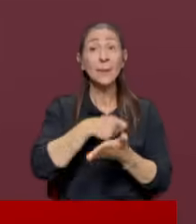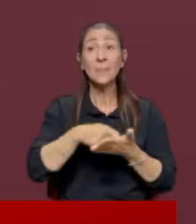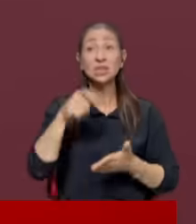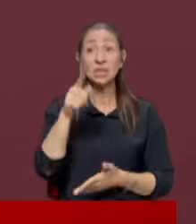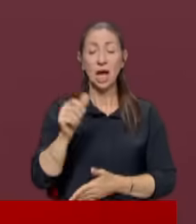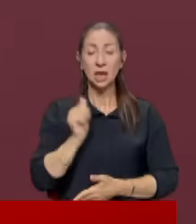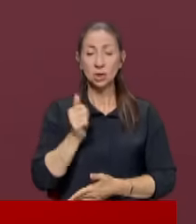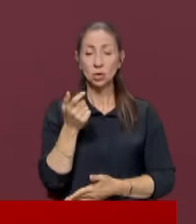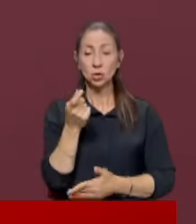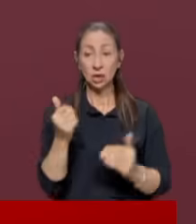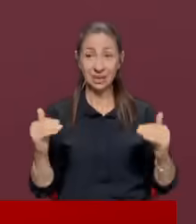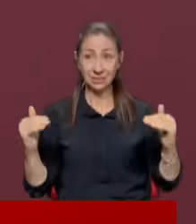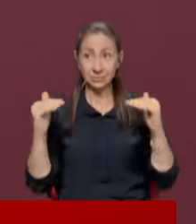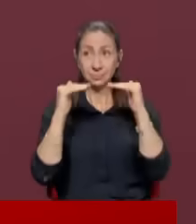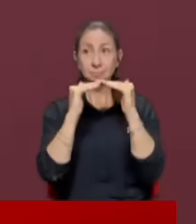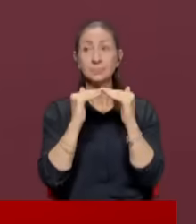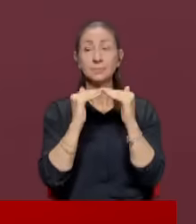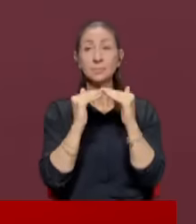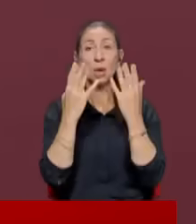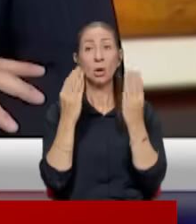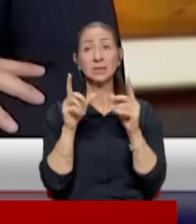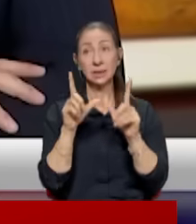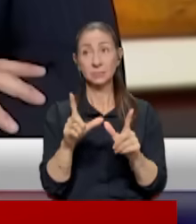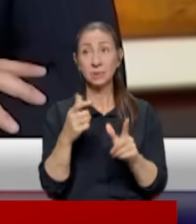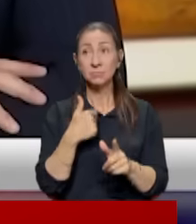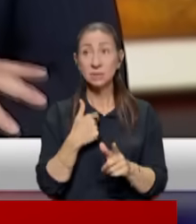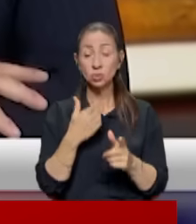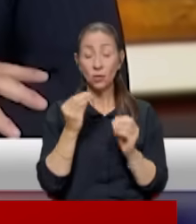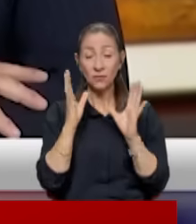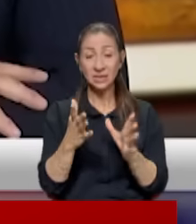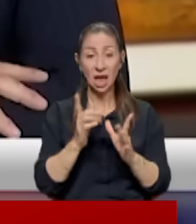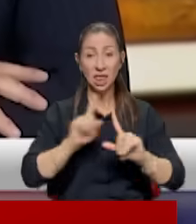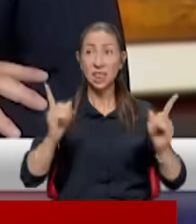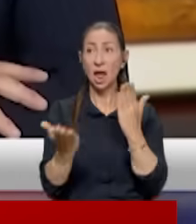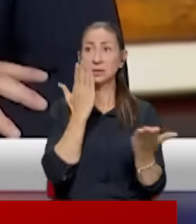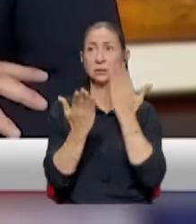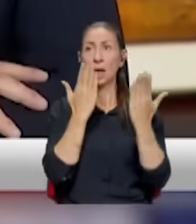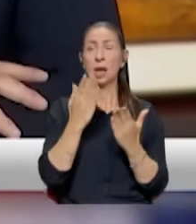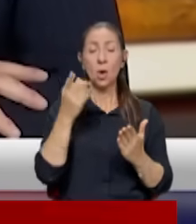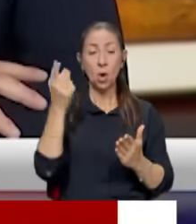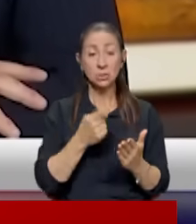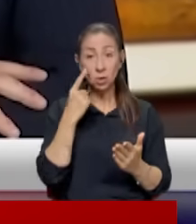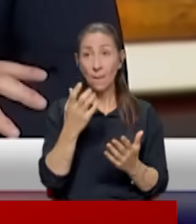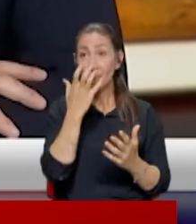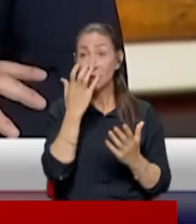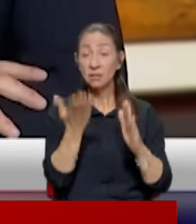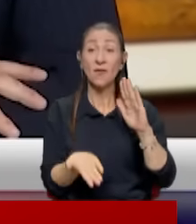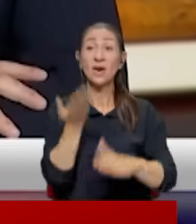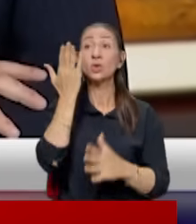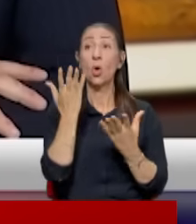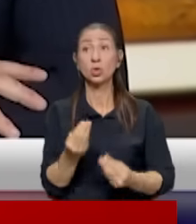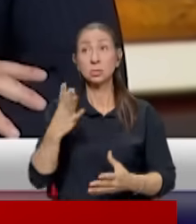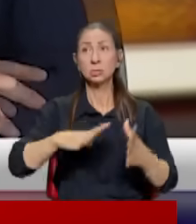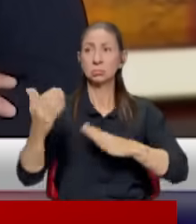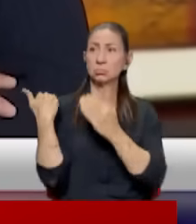maaşını asgari ücret düzeyine yükseltin. Bizlere de çok sayıda itirazlar geldi. Oransal manada beklentinin daha fazla